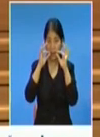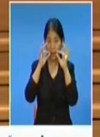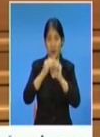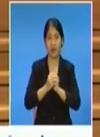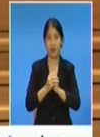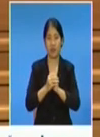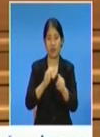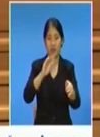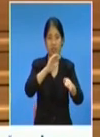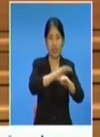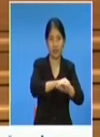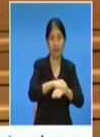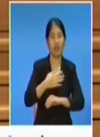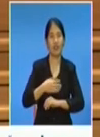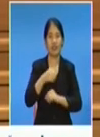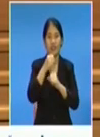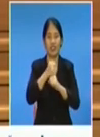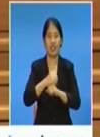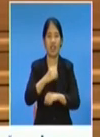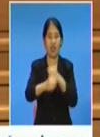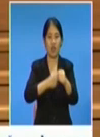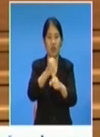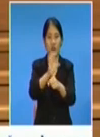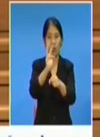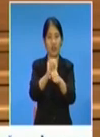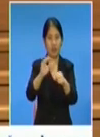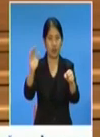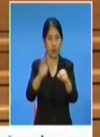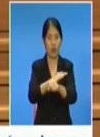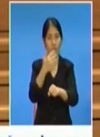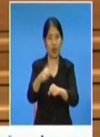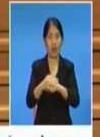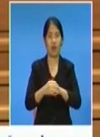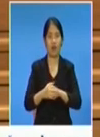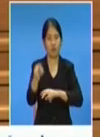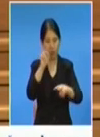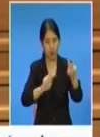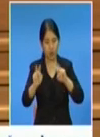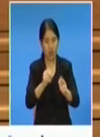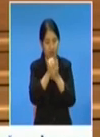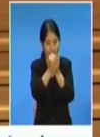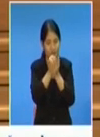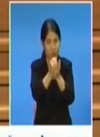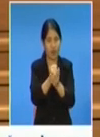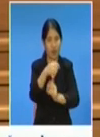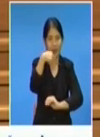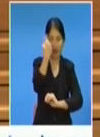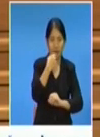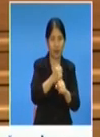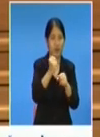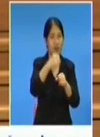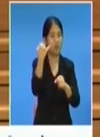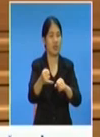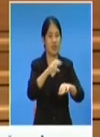เกษียณแล้วหมดหน้าที่ที่จะไปไล่จับหนูแต่โชคดีครับที่ได้มีโอกา